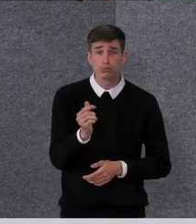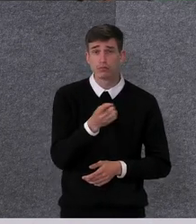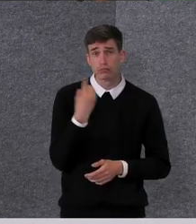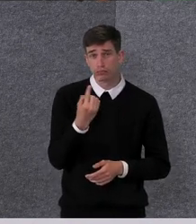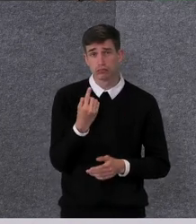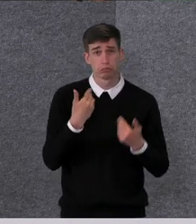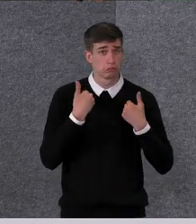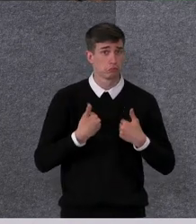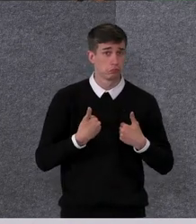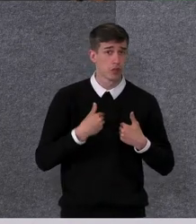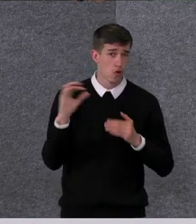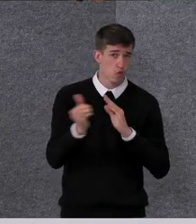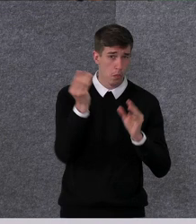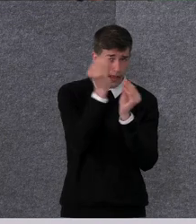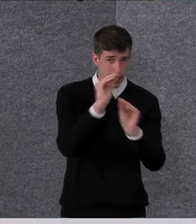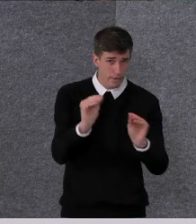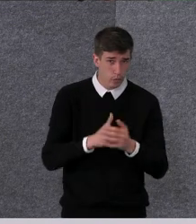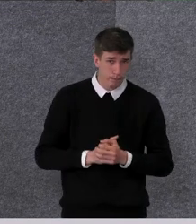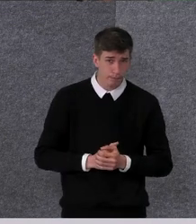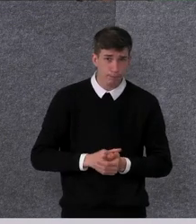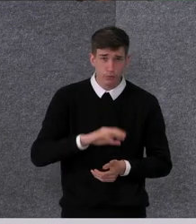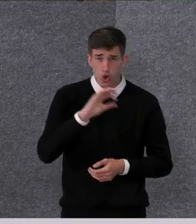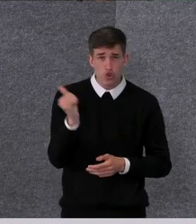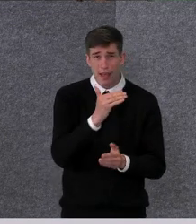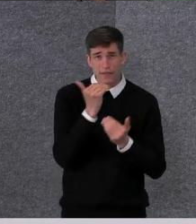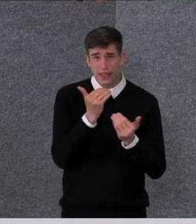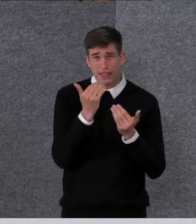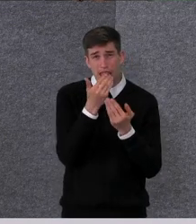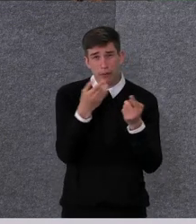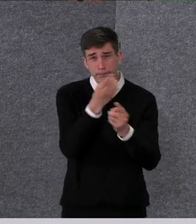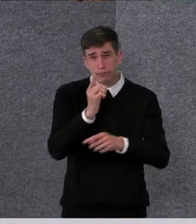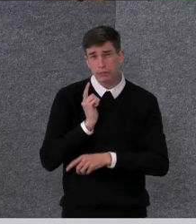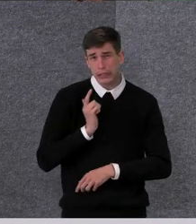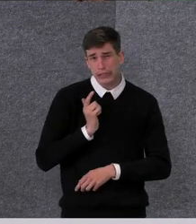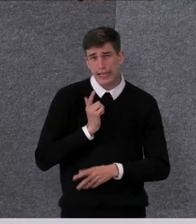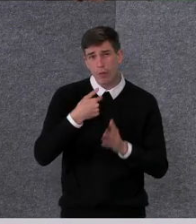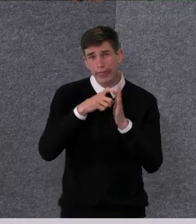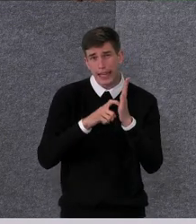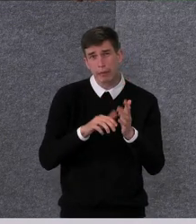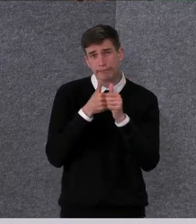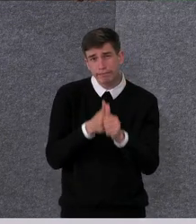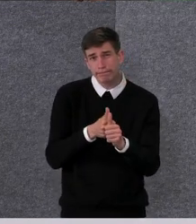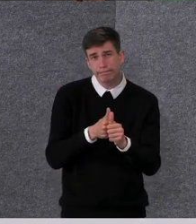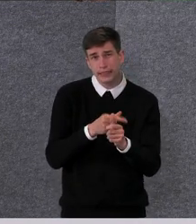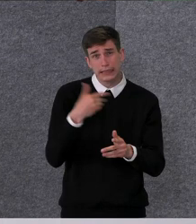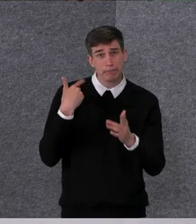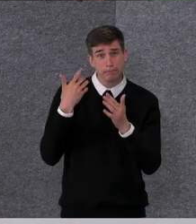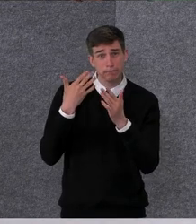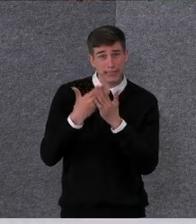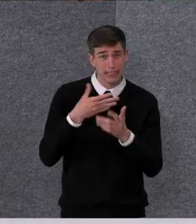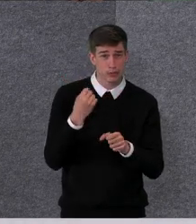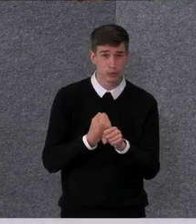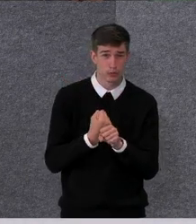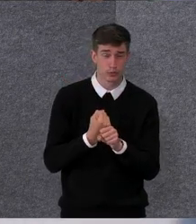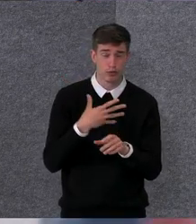Von unserer Seite nochmal ein Riesendanke an eure Geduld und eure Disziplin mitzumachen. Es waren bis zum